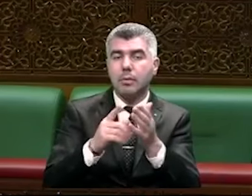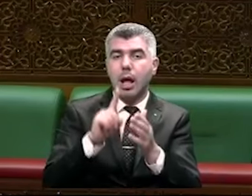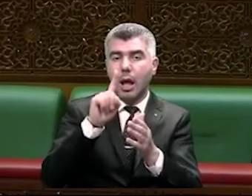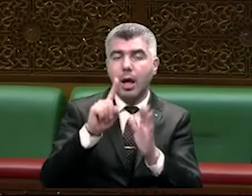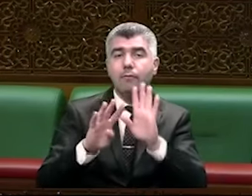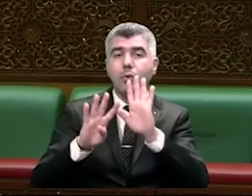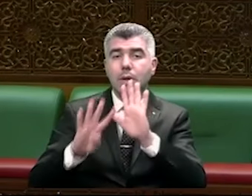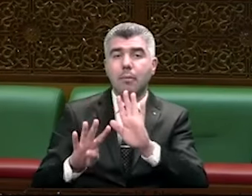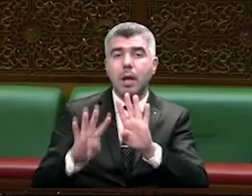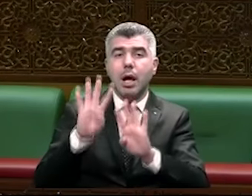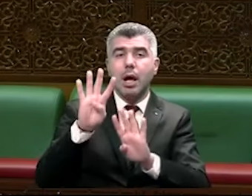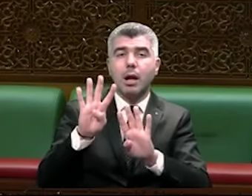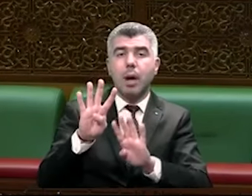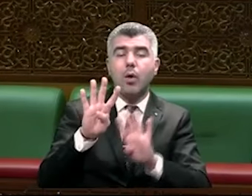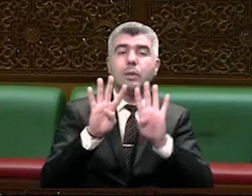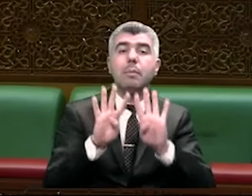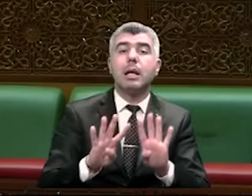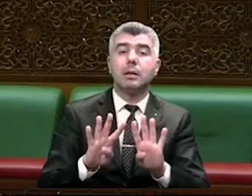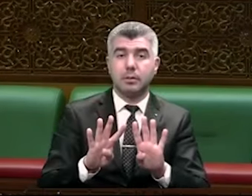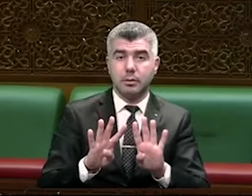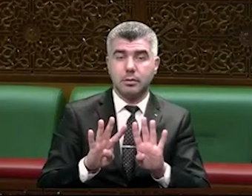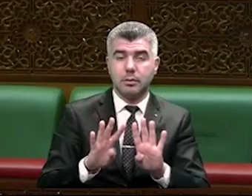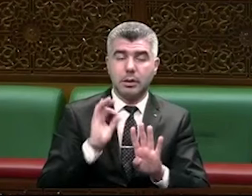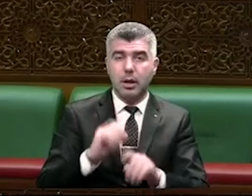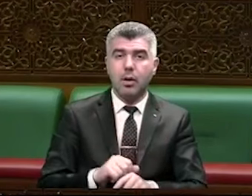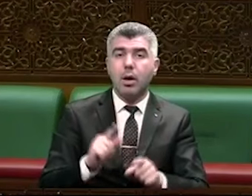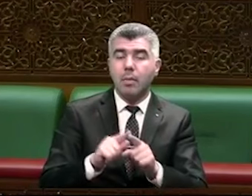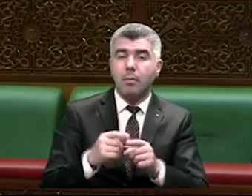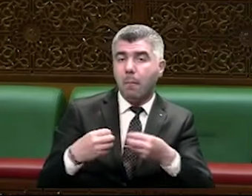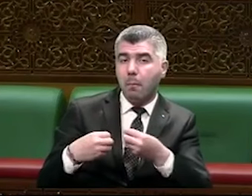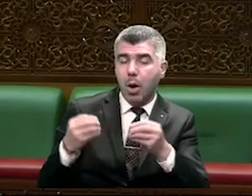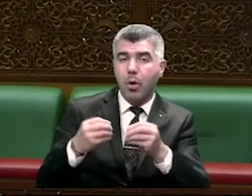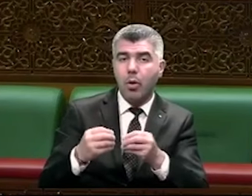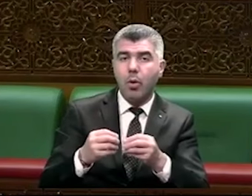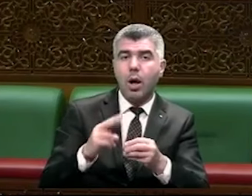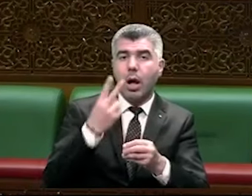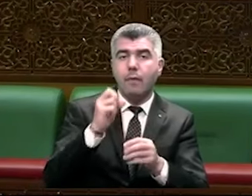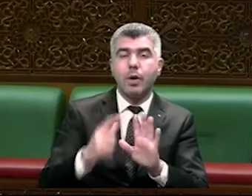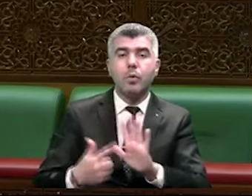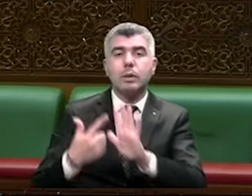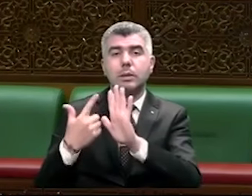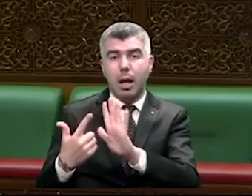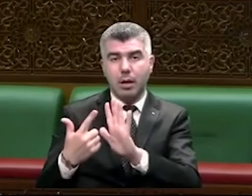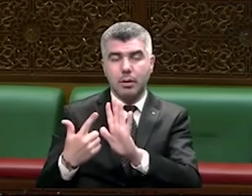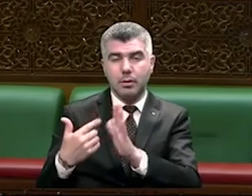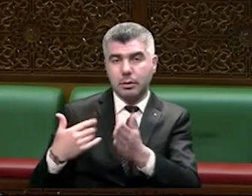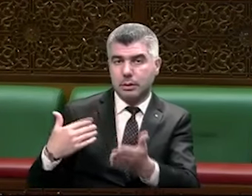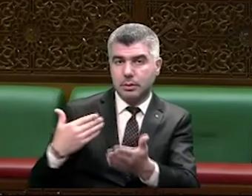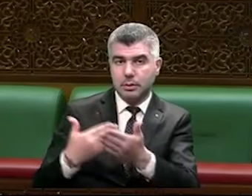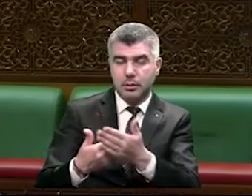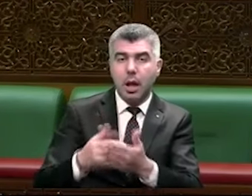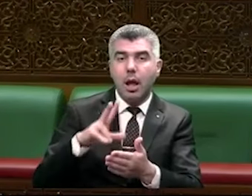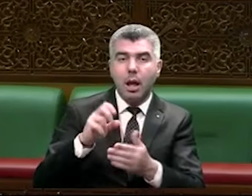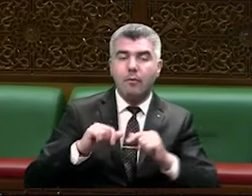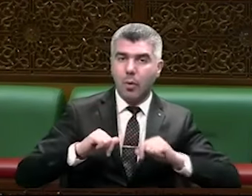1984 من طرف الدوله واللي تم الخصاصه ديالها سنه 2007 الكل كيعرف السيد الوزير